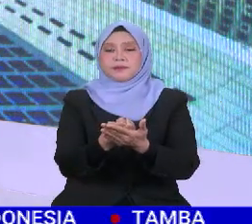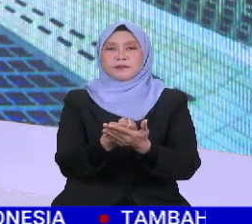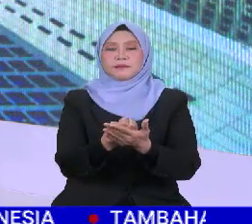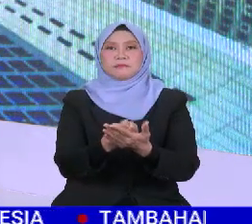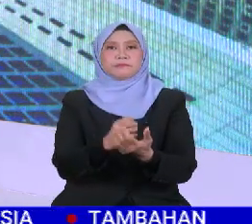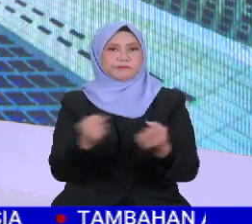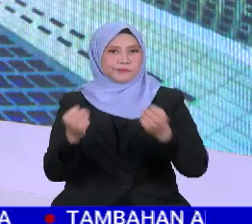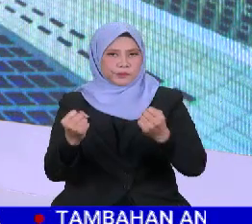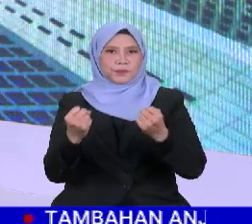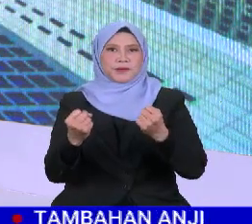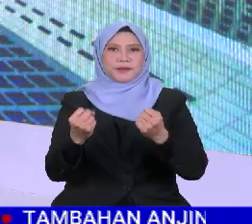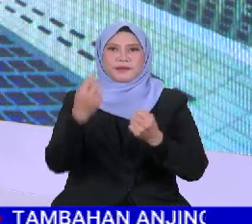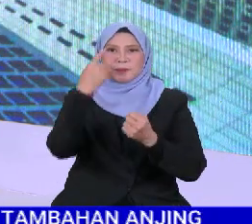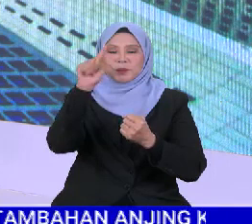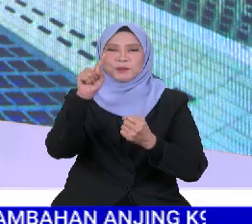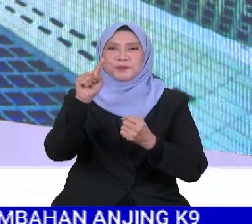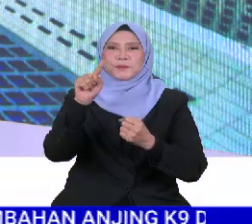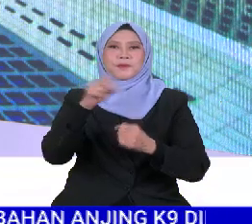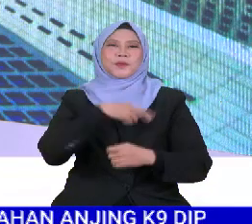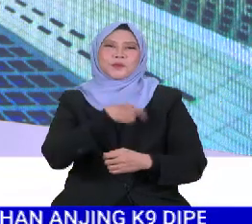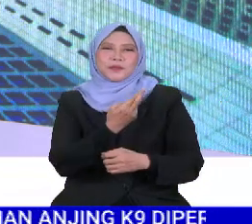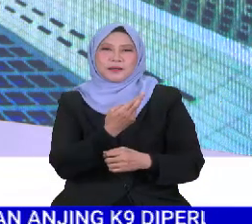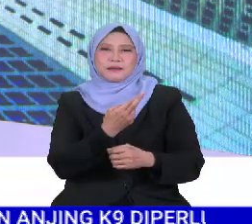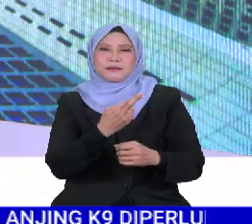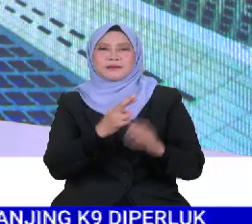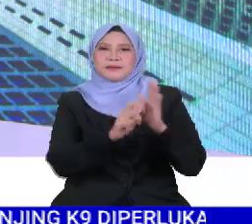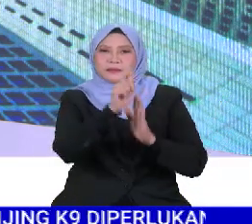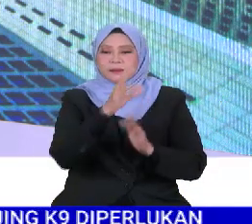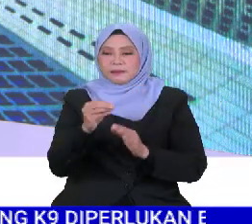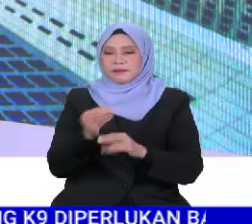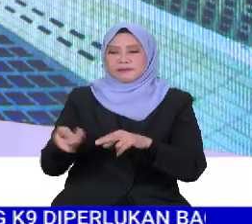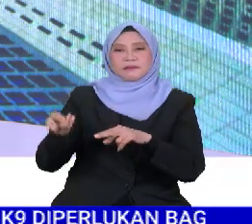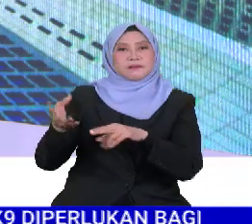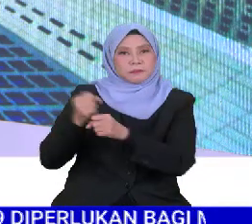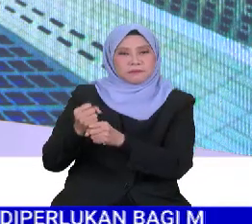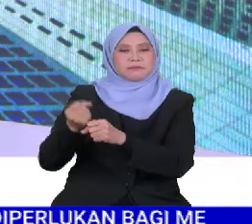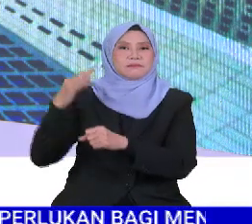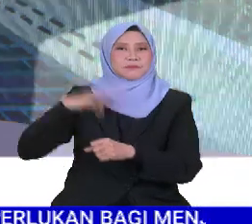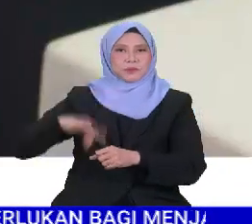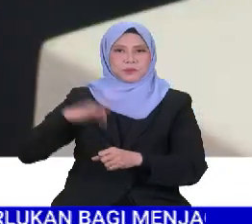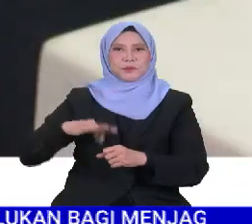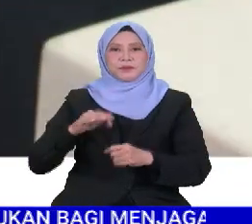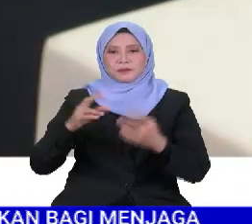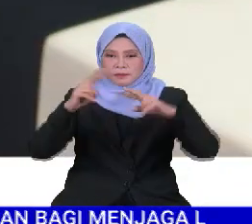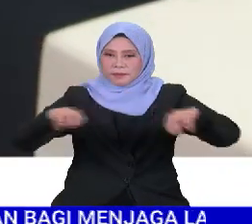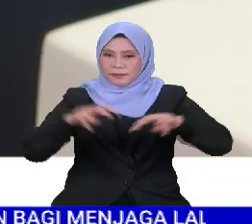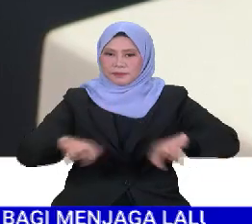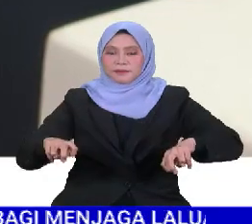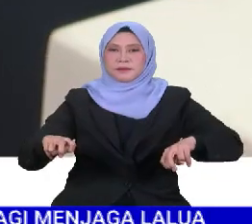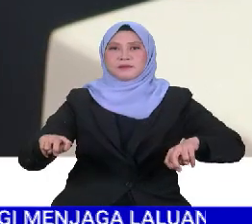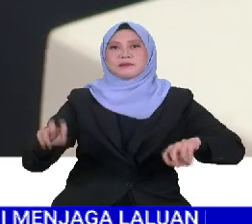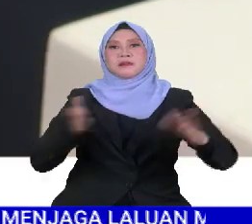relatifnya kuku penampan kerugian lebih tinggi dan peningkatan keuntungan Firma penyelidikan modis